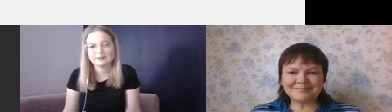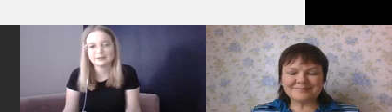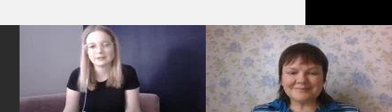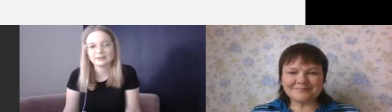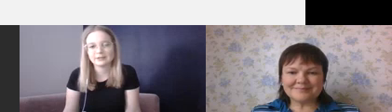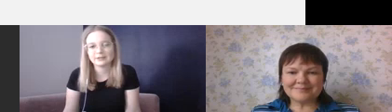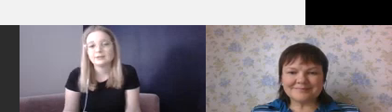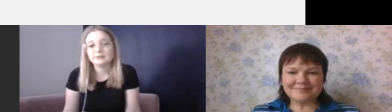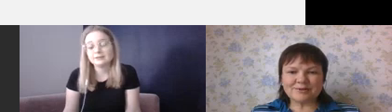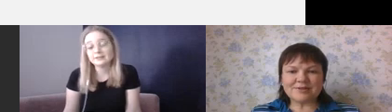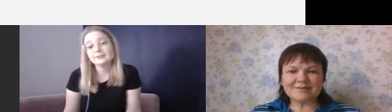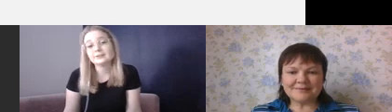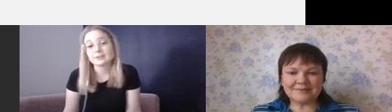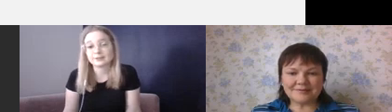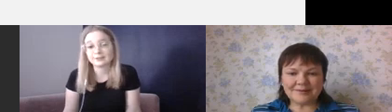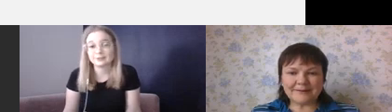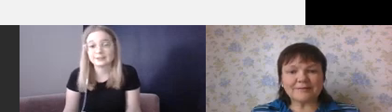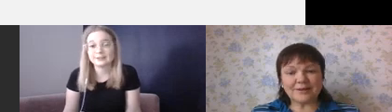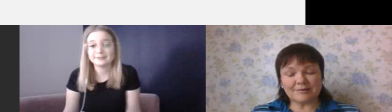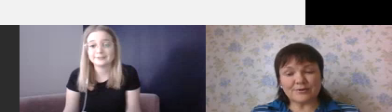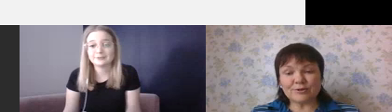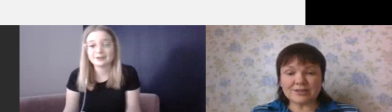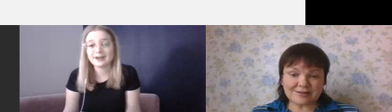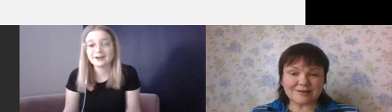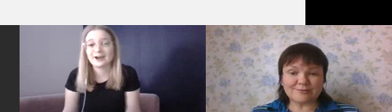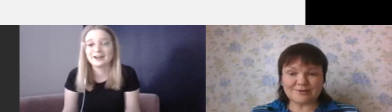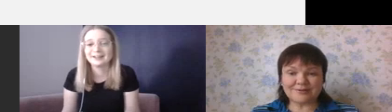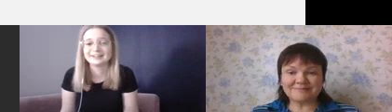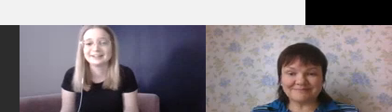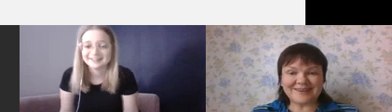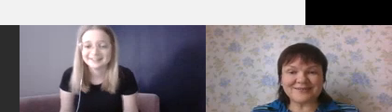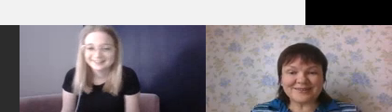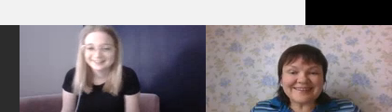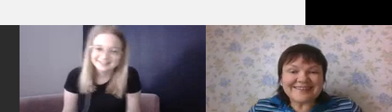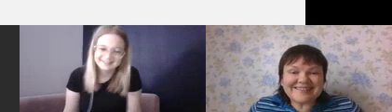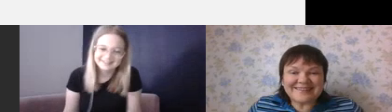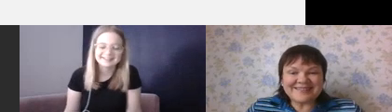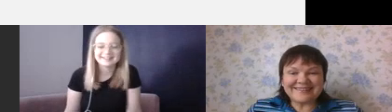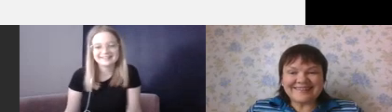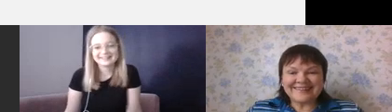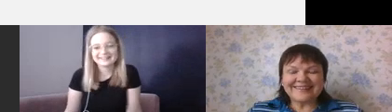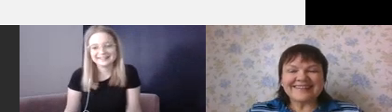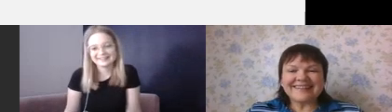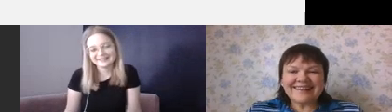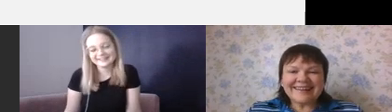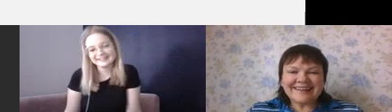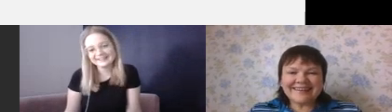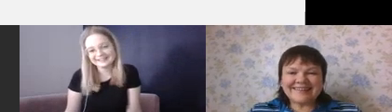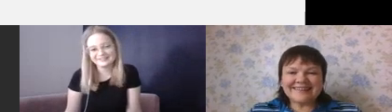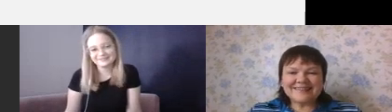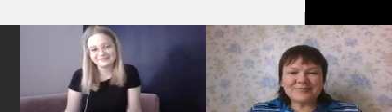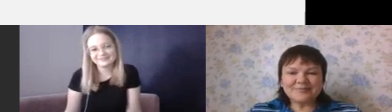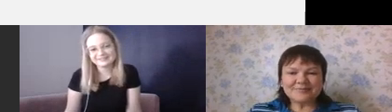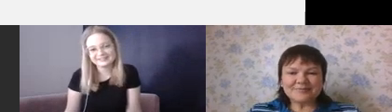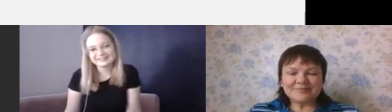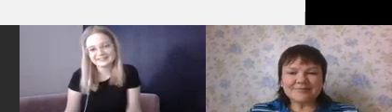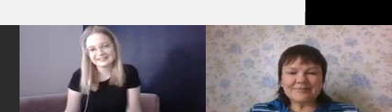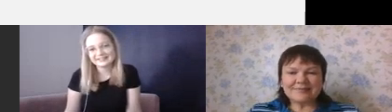midagi muuta või jätta samaks on ju mõni asja, võibolla hea ka. Ja, kuidas seda asja tegutseda.